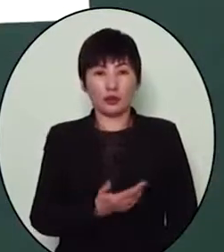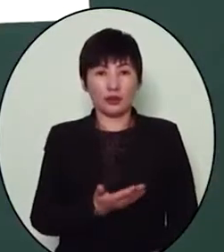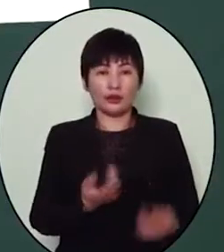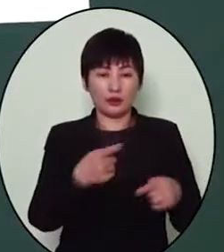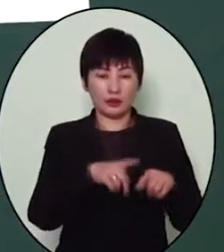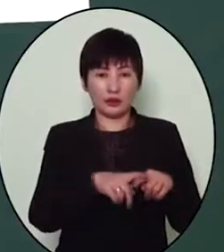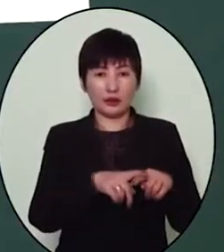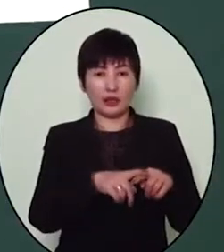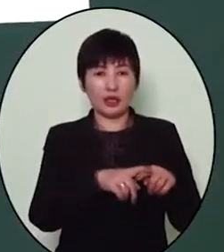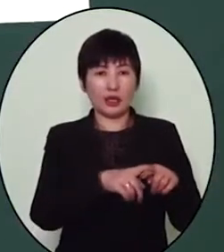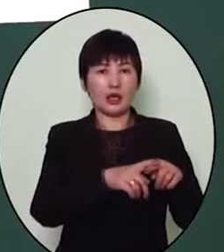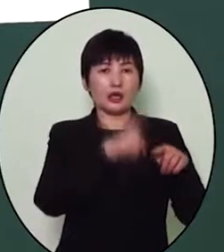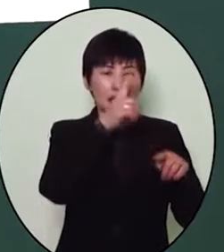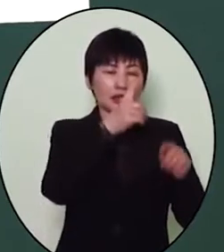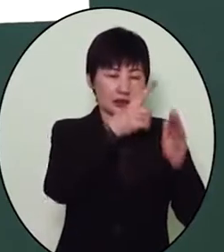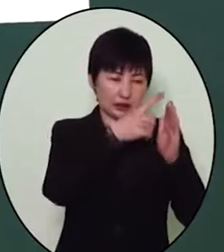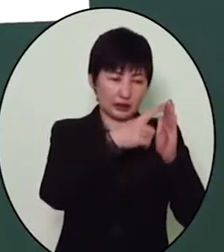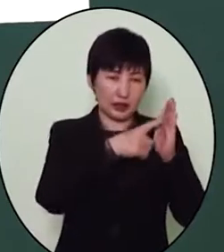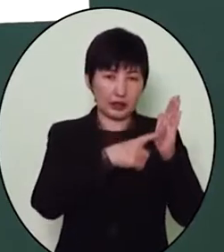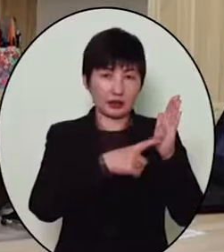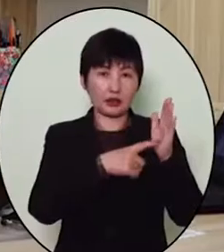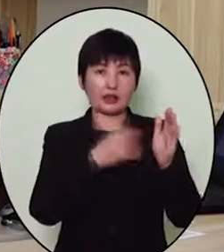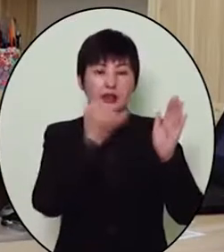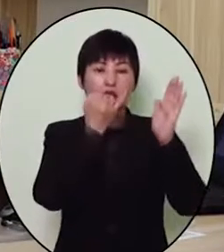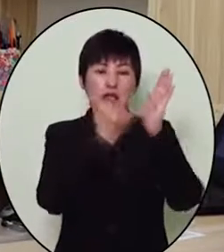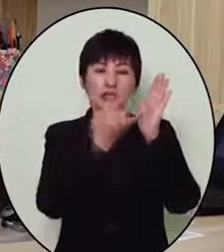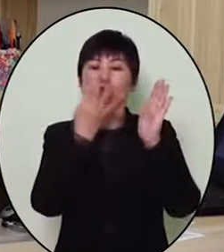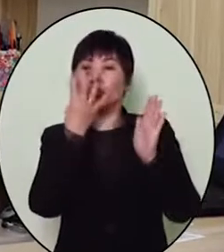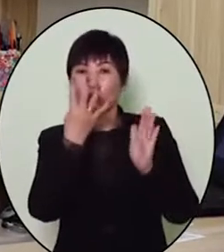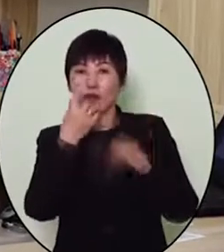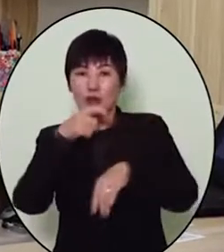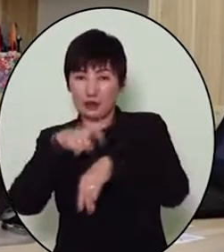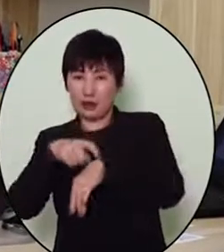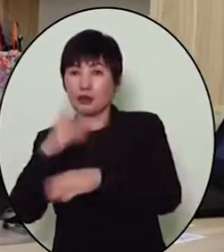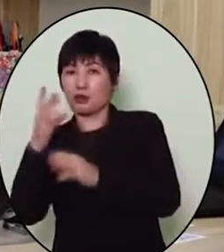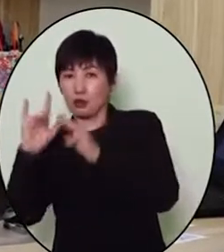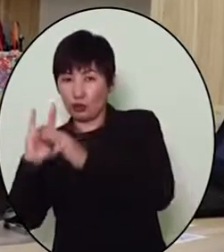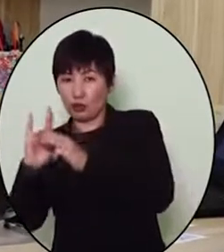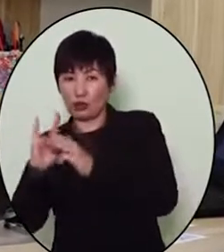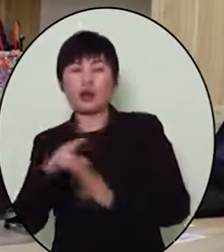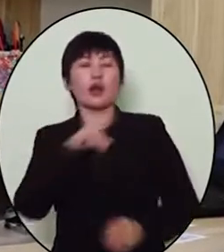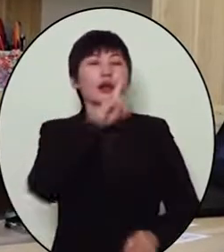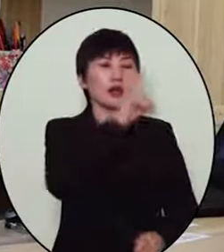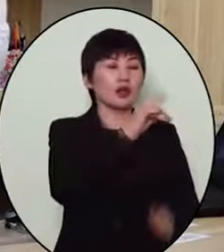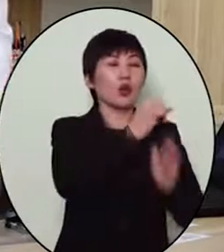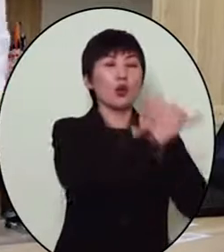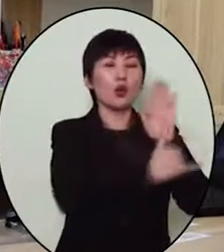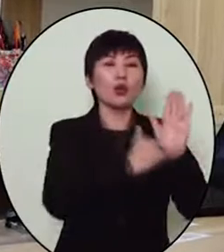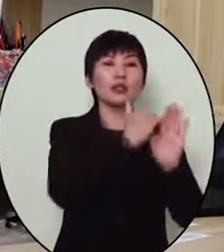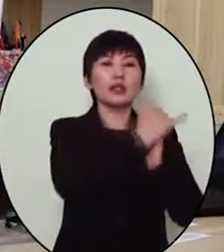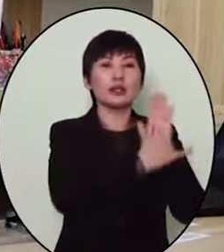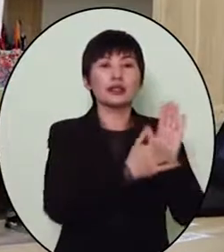Тэгвэл бид сард 64 цаг суудаг юм бол улиралд хэдэн цаг суудаг вэ?